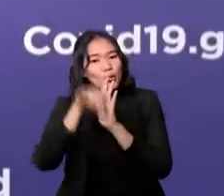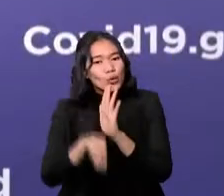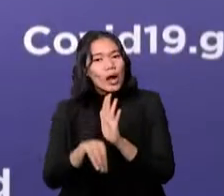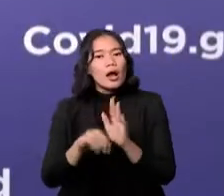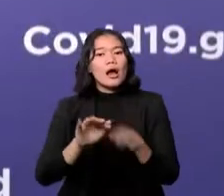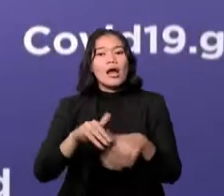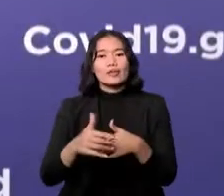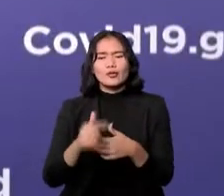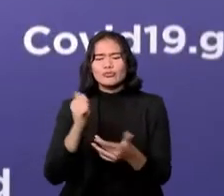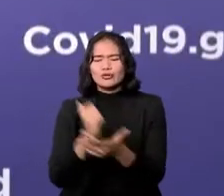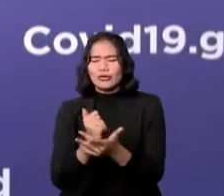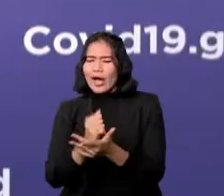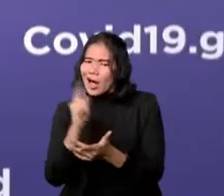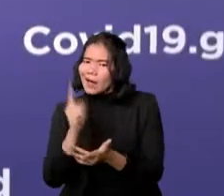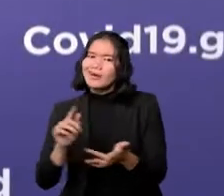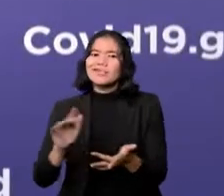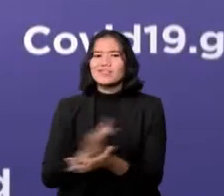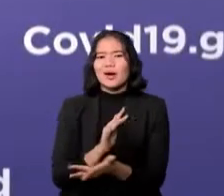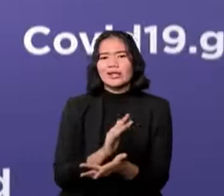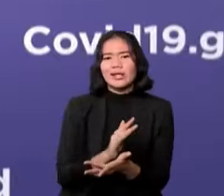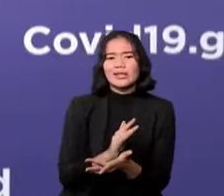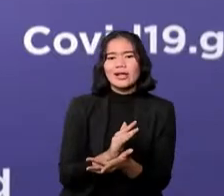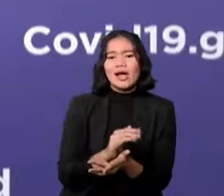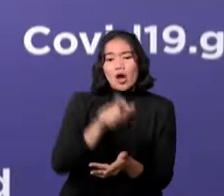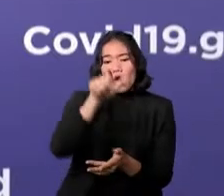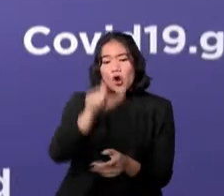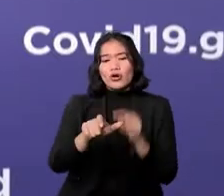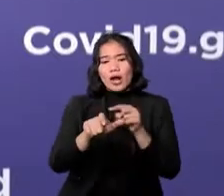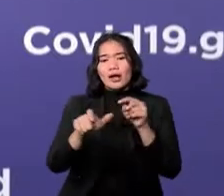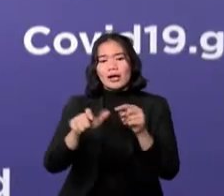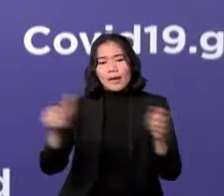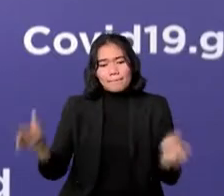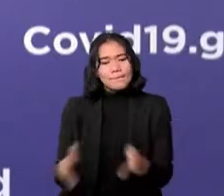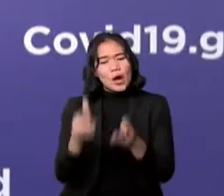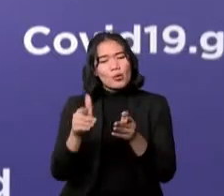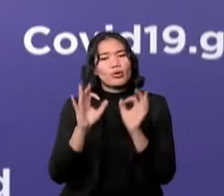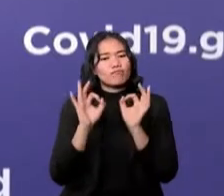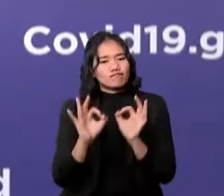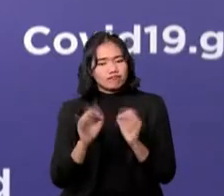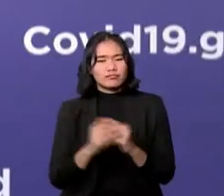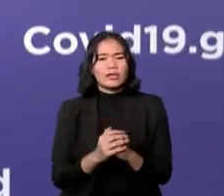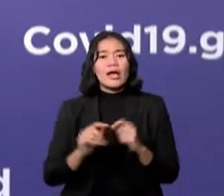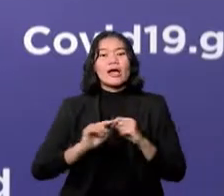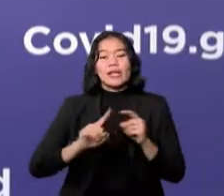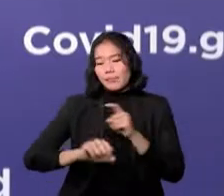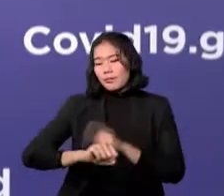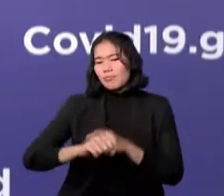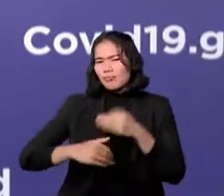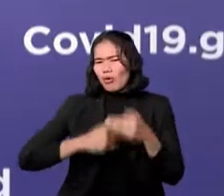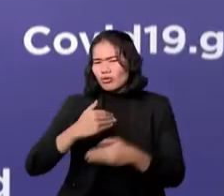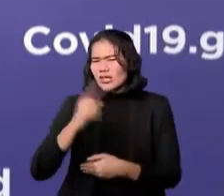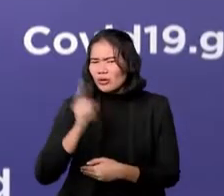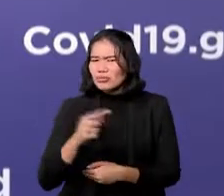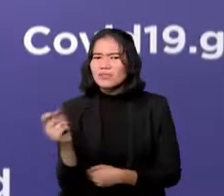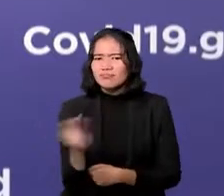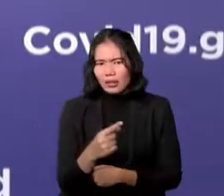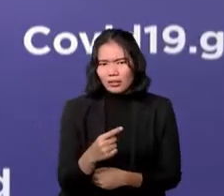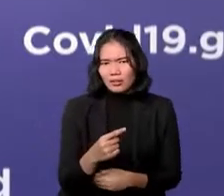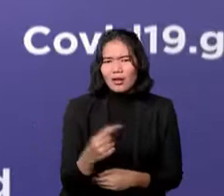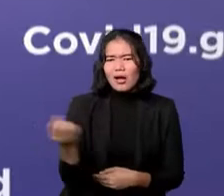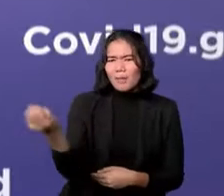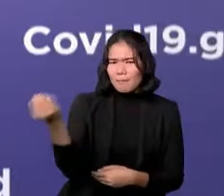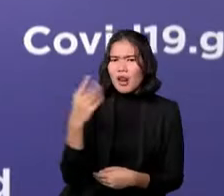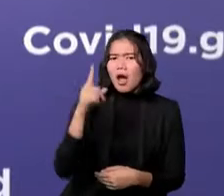punya potensi begitu untuk pembangunan manusia di Indonesia. Nah ini tapi prosesnya harus dipercepat begitu ya Bu. Tadi Ibu bilang butuh